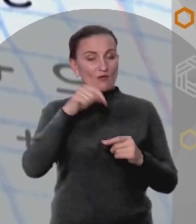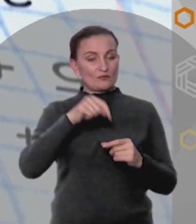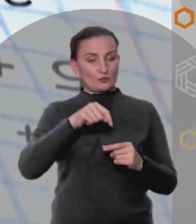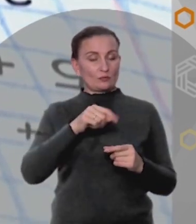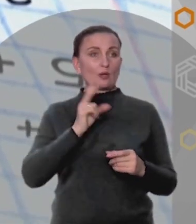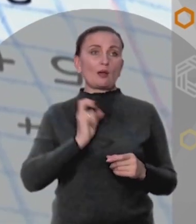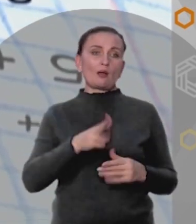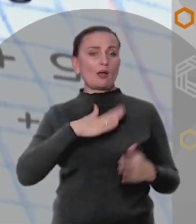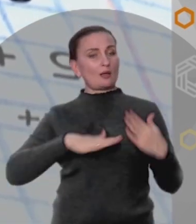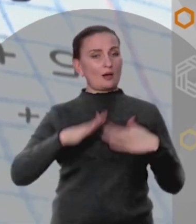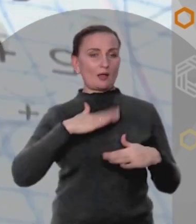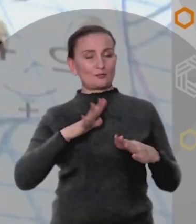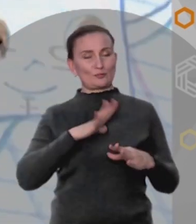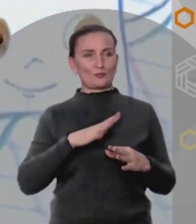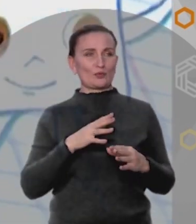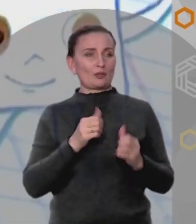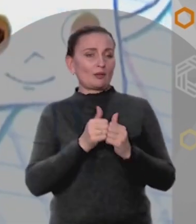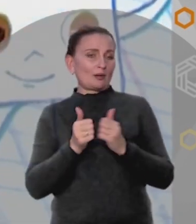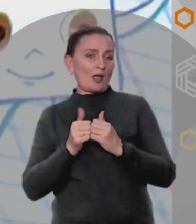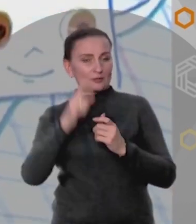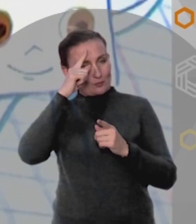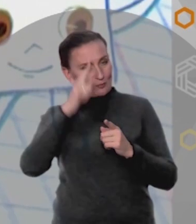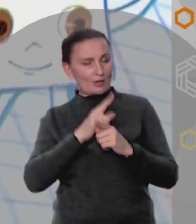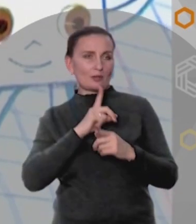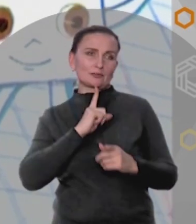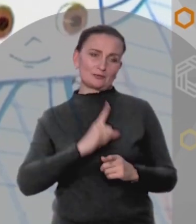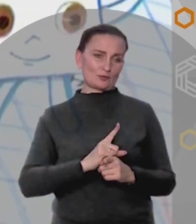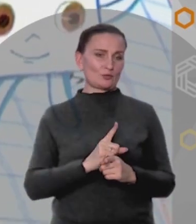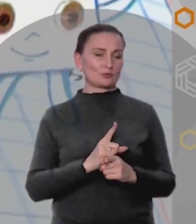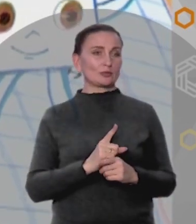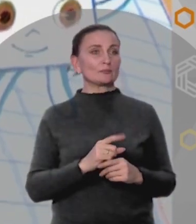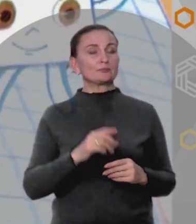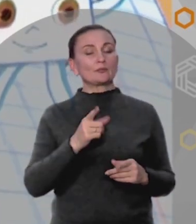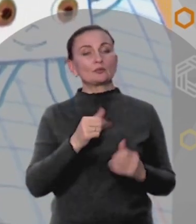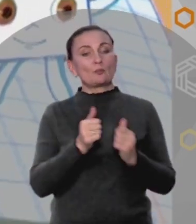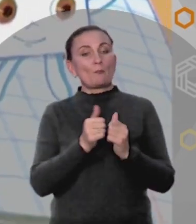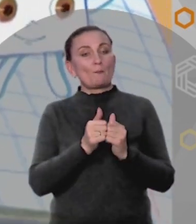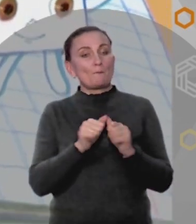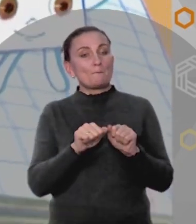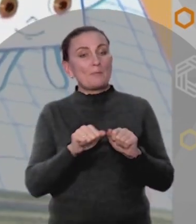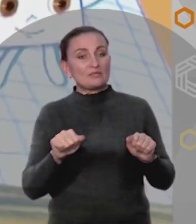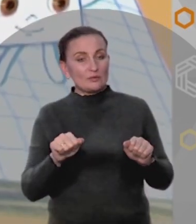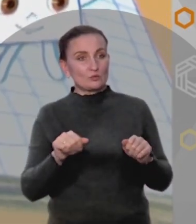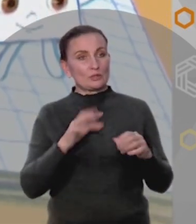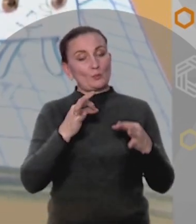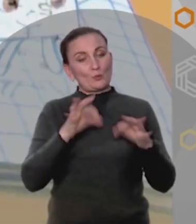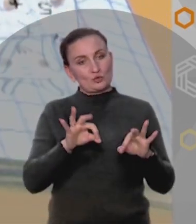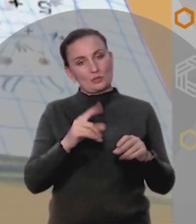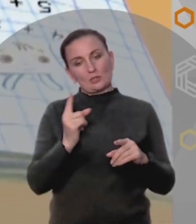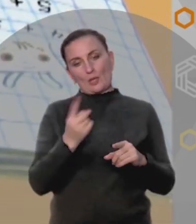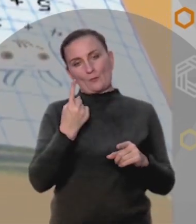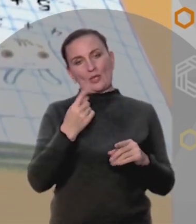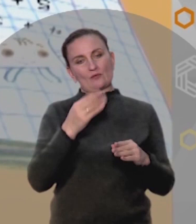внутрь. Как же ей было радостно оказаться среди своих братьев и сестер. Они тут же подвинулись